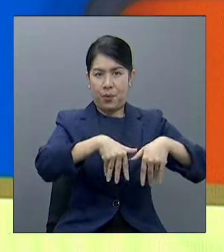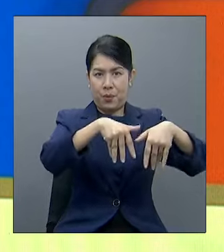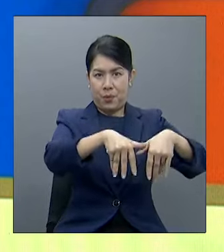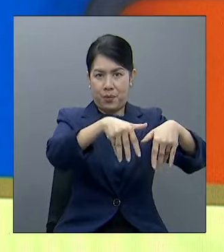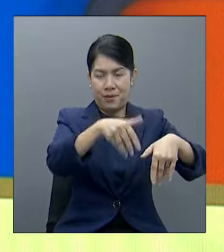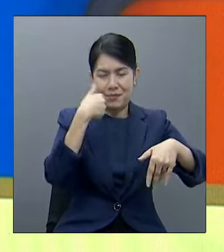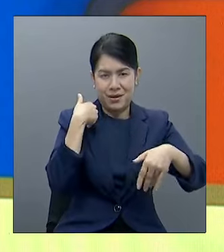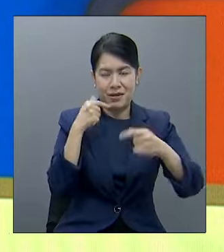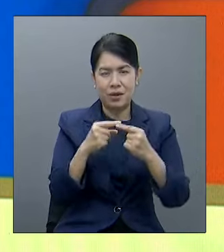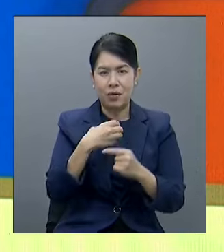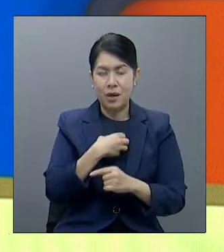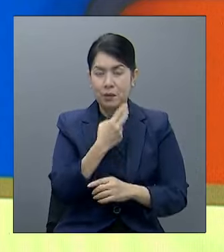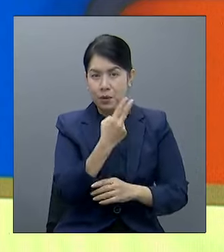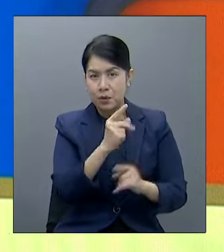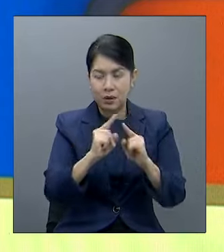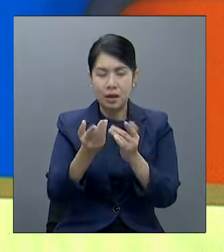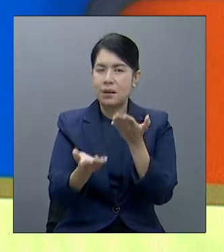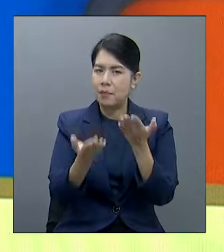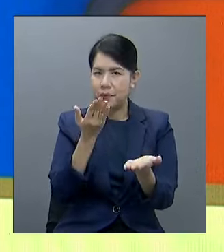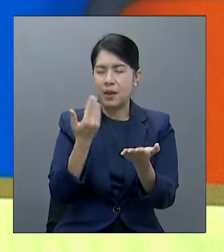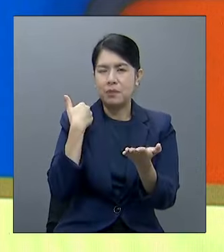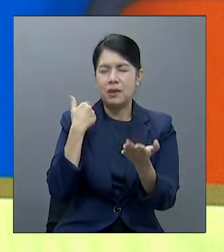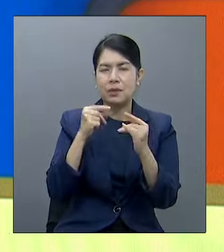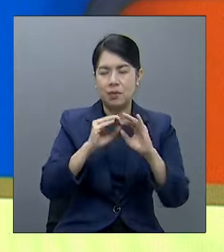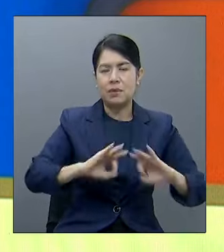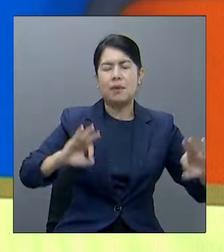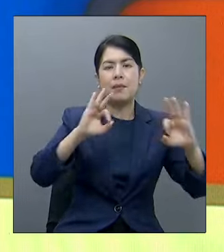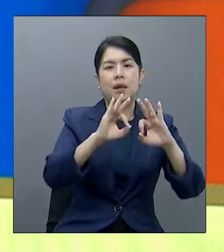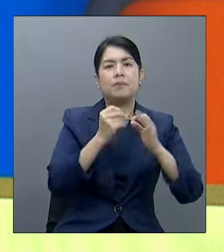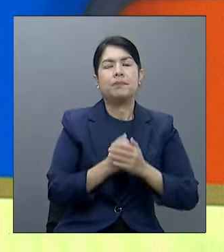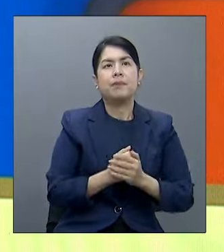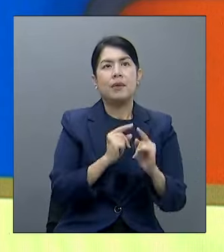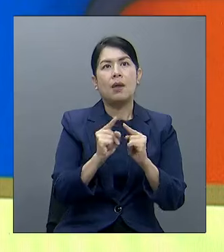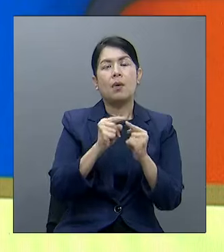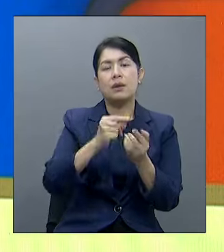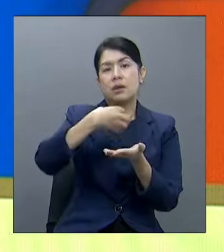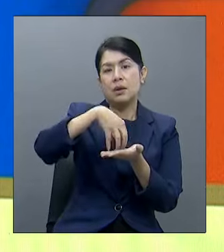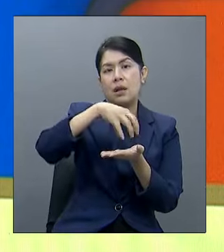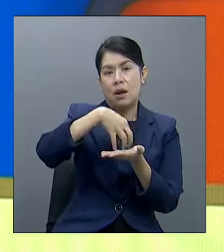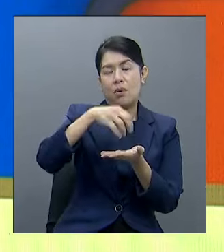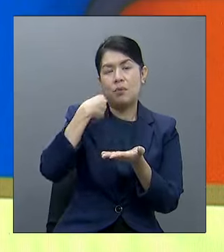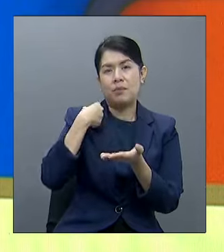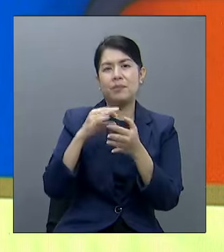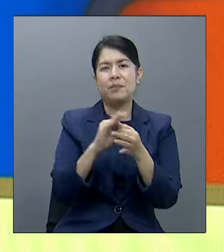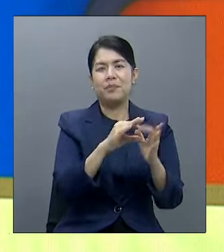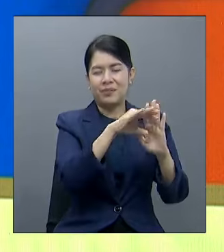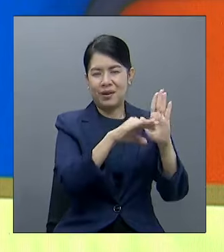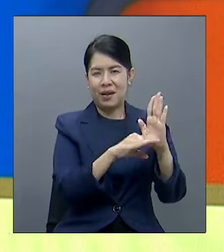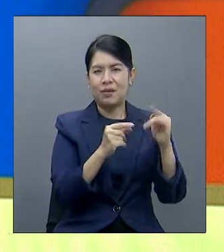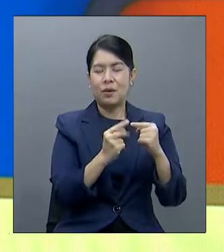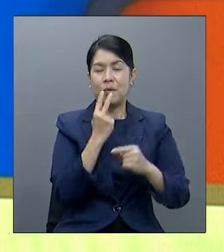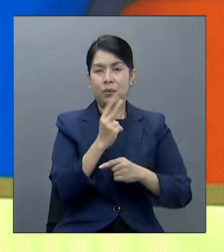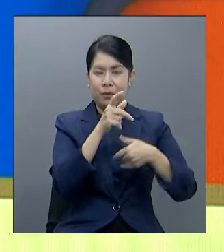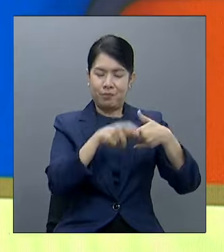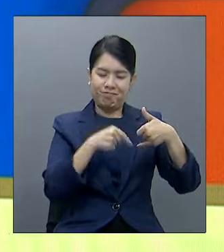ของการเตรียมความพร้อมก็ดีหรือว่าไปร่วมงานก็ดีแต่ที่บอกทั้งหมดนี้ที่คุณว่าดาวบอกไปมันไม่ใช่แค่เราแต่งตัวสวยทำผมสวยหรือว่า